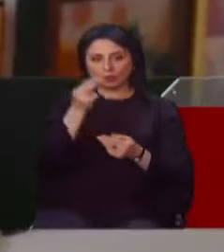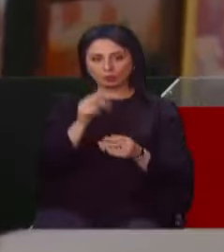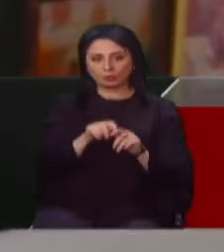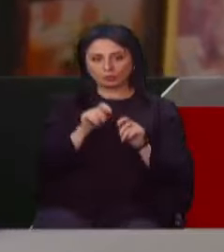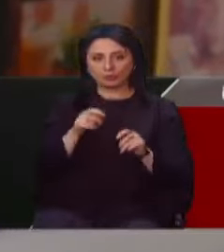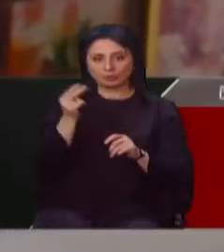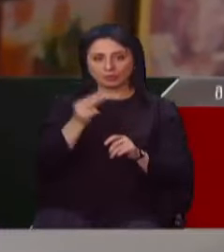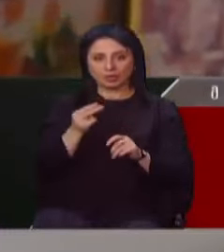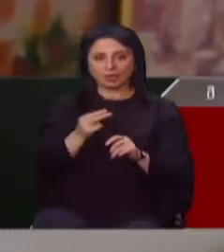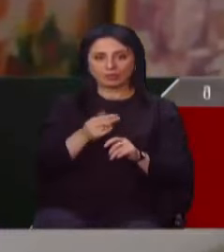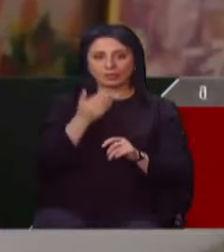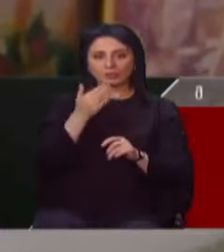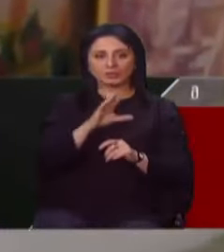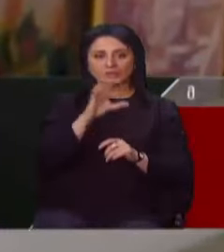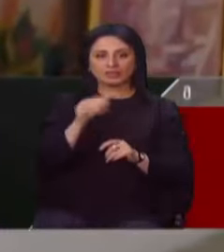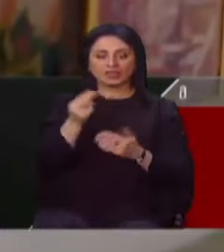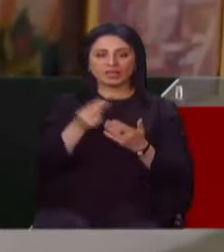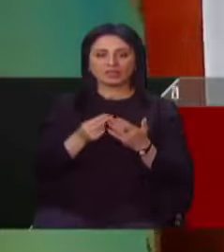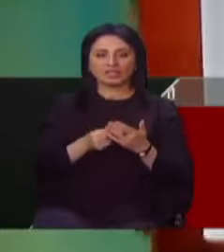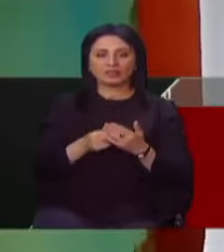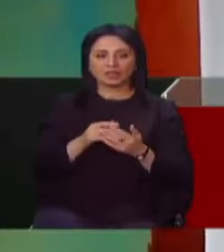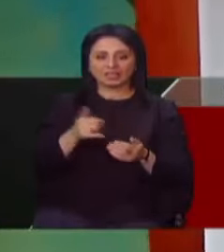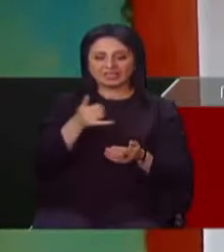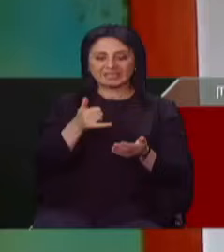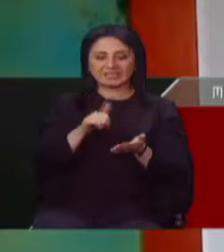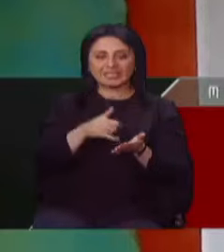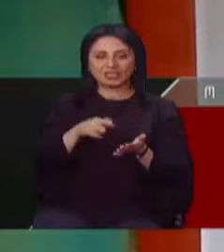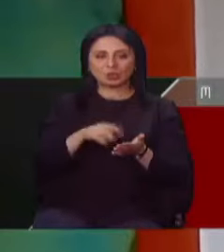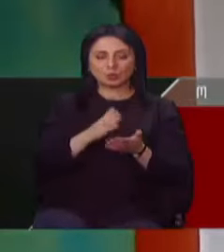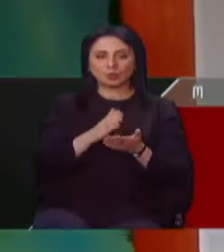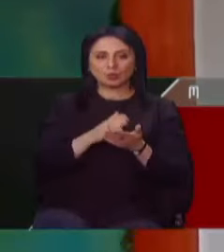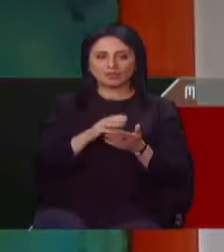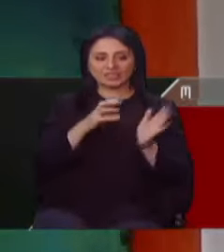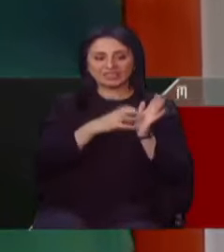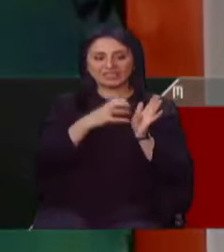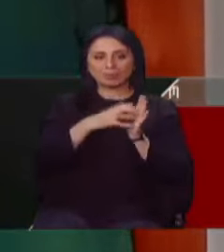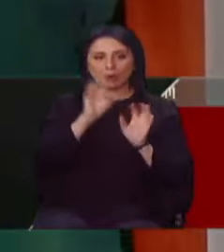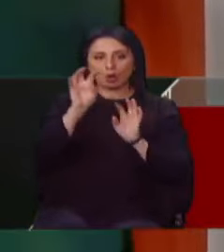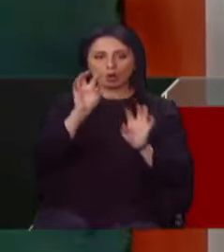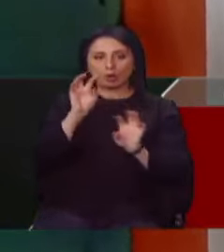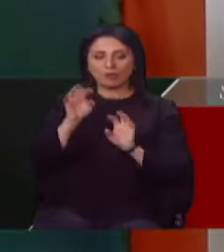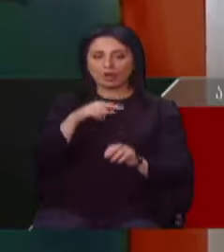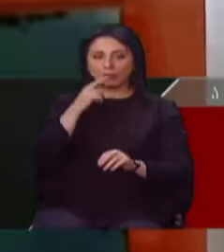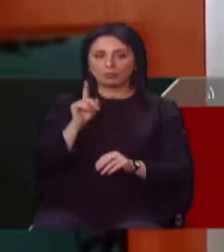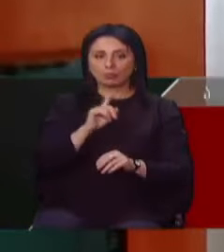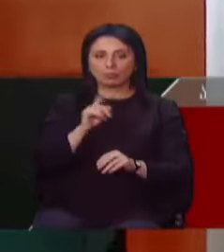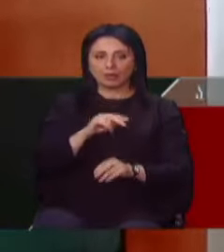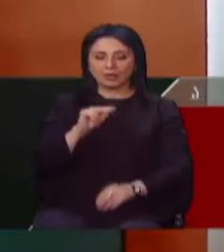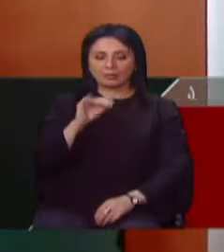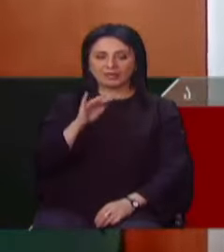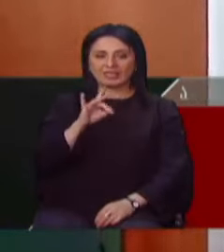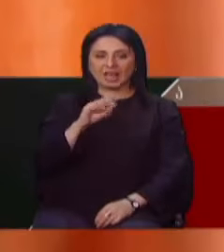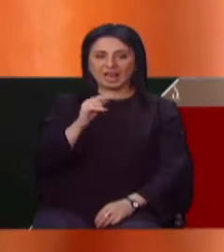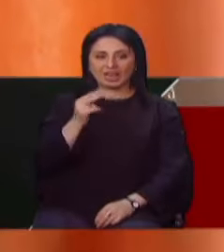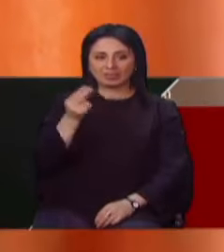შექმნა მხატვრობაში და მის ყველა ნამუშევარს ზეციურთან კავშირში მყოფი სიმბოლოებით გამოარჩევთ, ამბობს, რომ ფიტარეთის